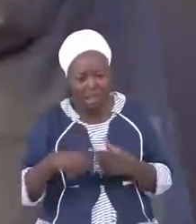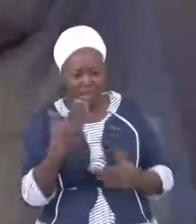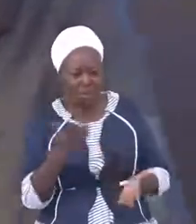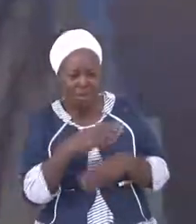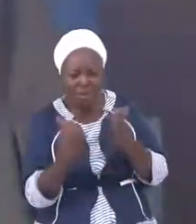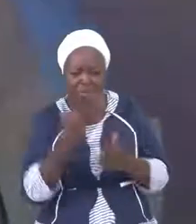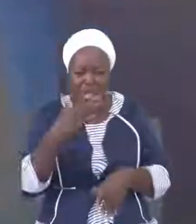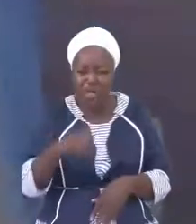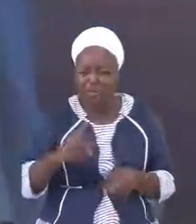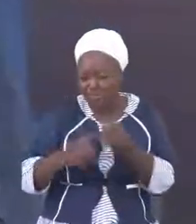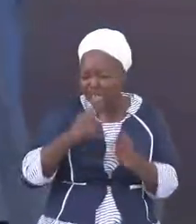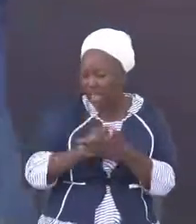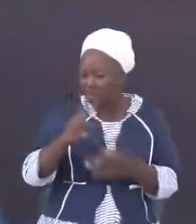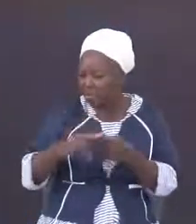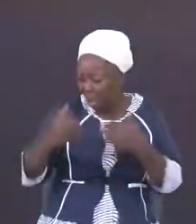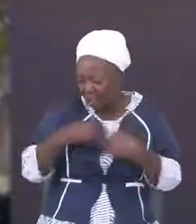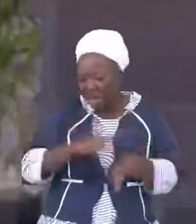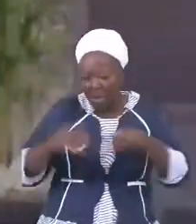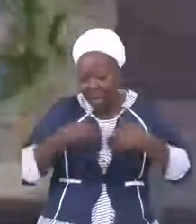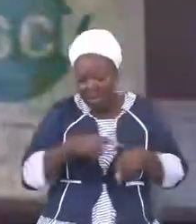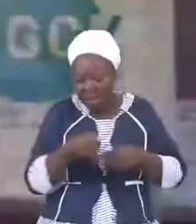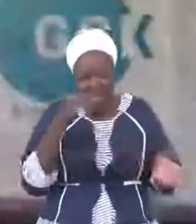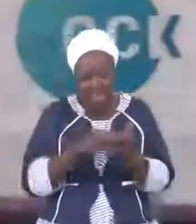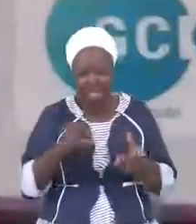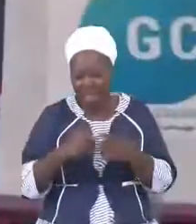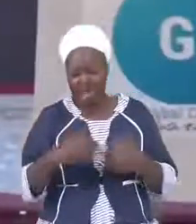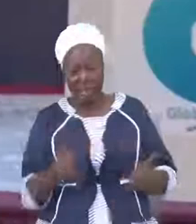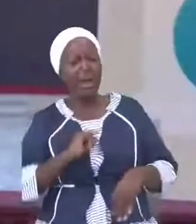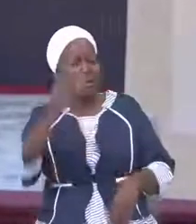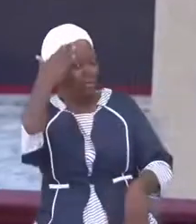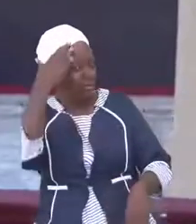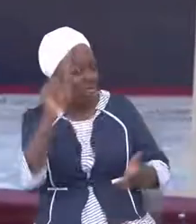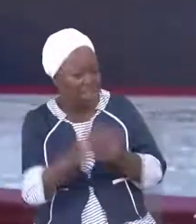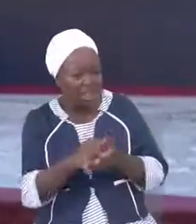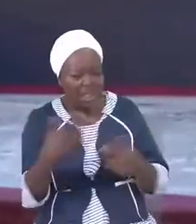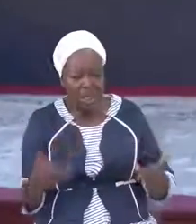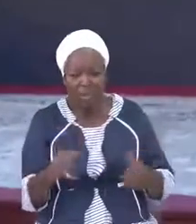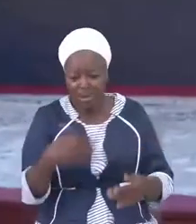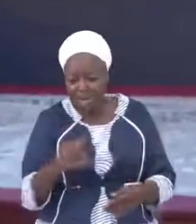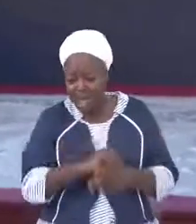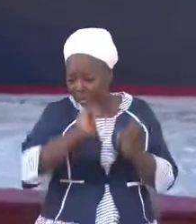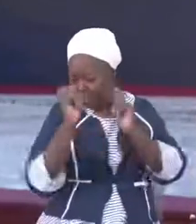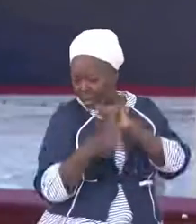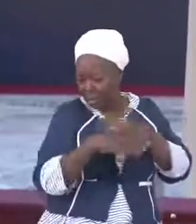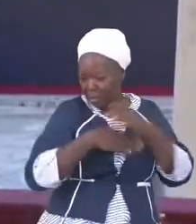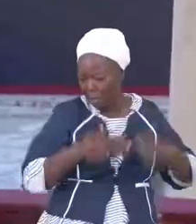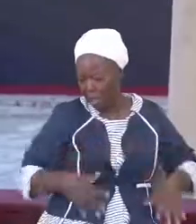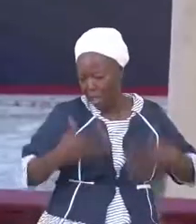je ne pense plus cela. Et comment je me comportais, ce n'est plus comme ça. Et